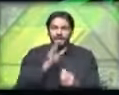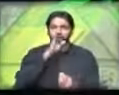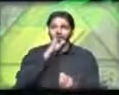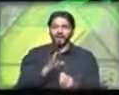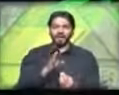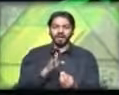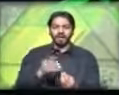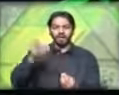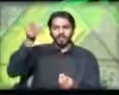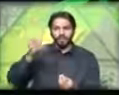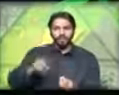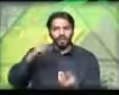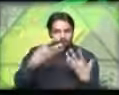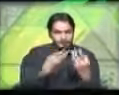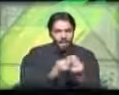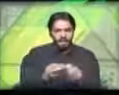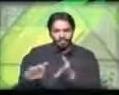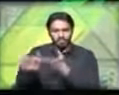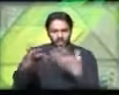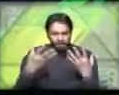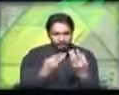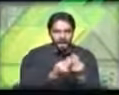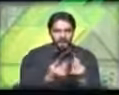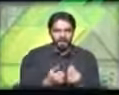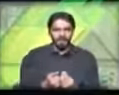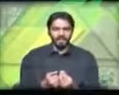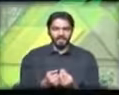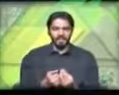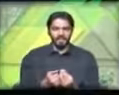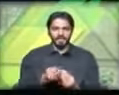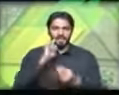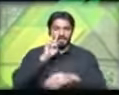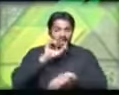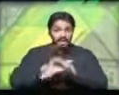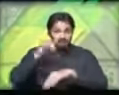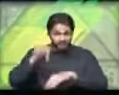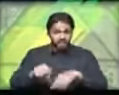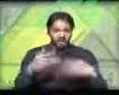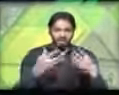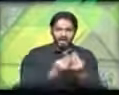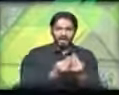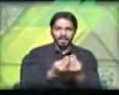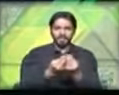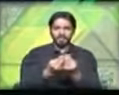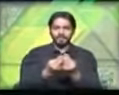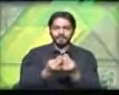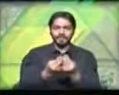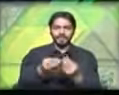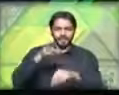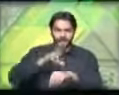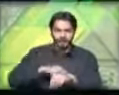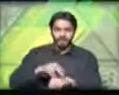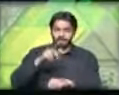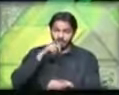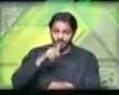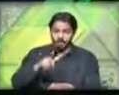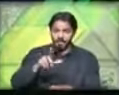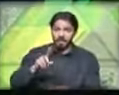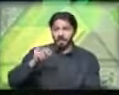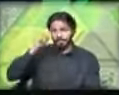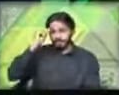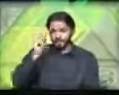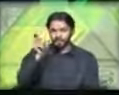بدليله، كن مع الحق بدليله. قال: من أيده الله تعالى